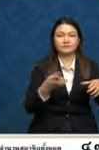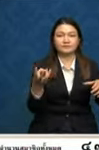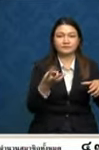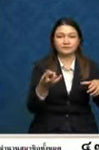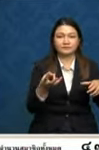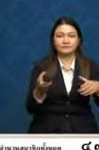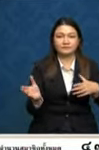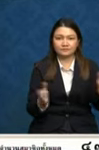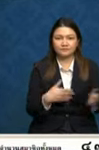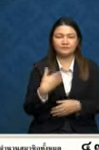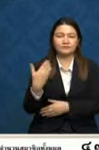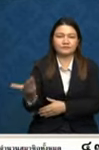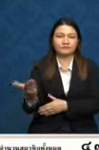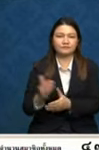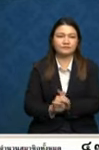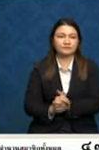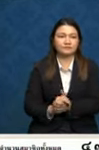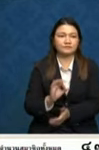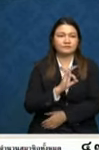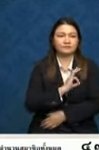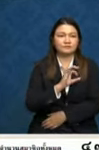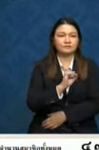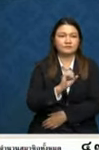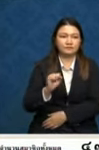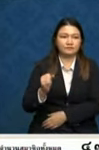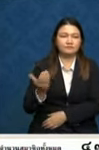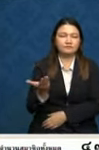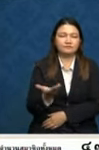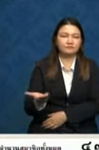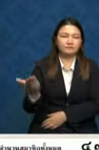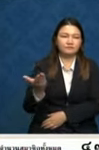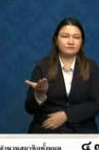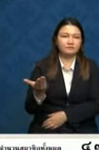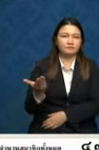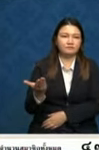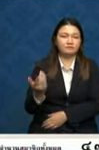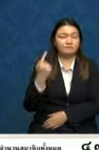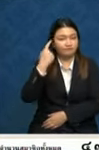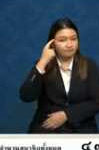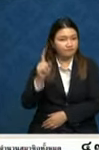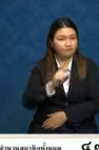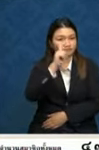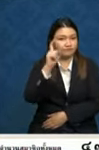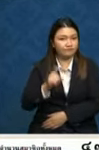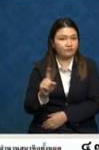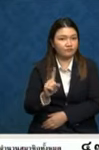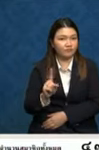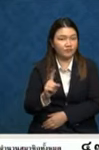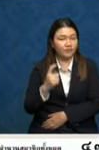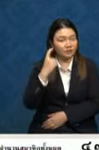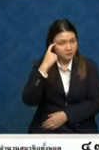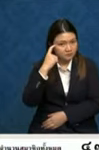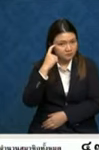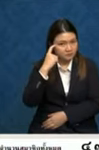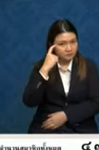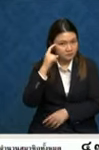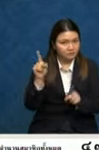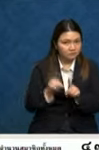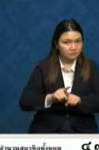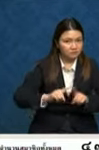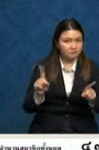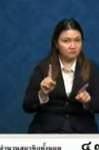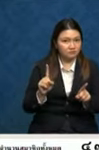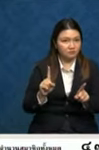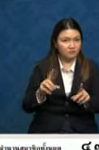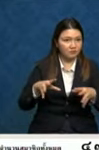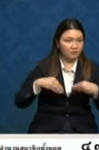แล้วก็ท่านสมาชิกที่ขอสงวนคำแปรยติท่านยังติดใจไหมครับในมาตรานี้ครับไ